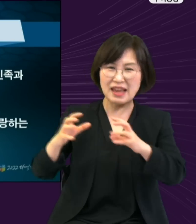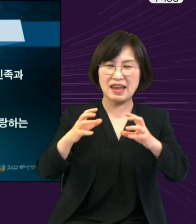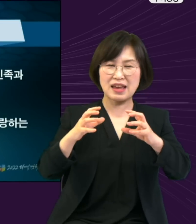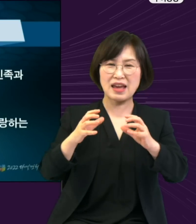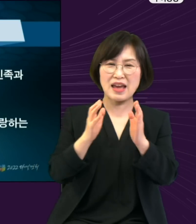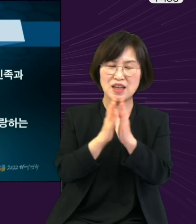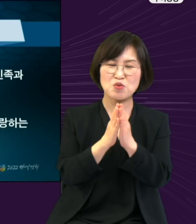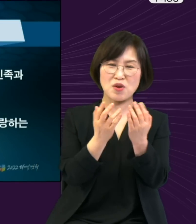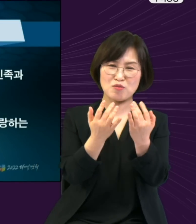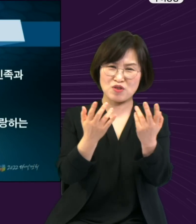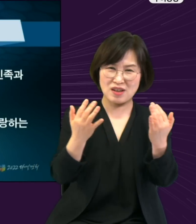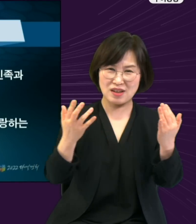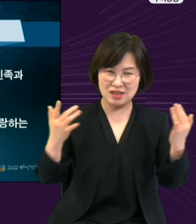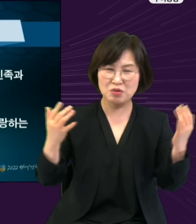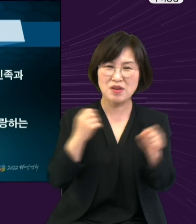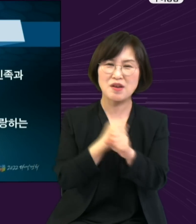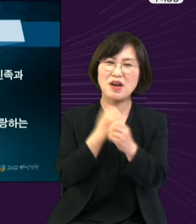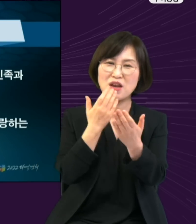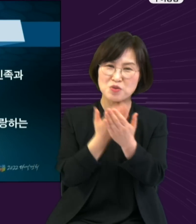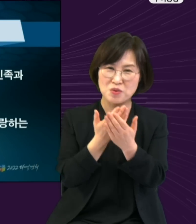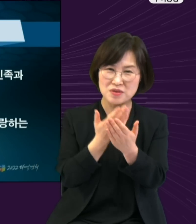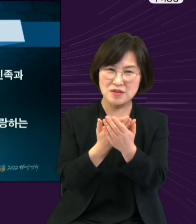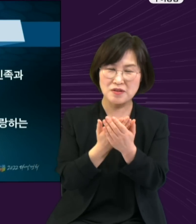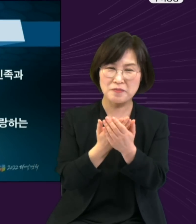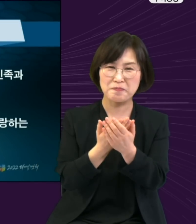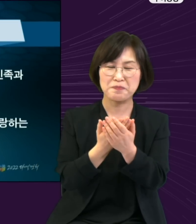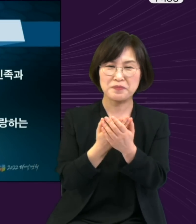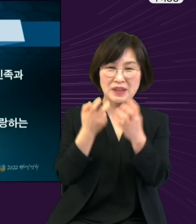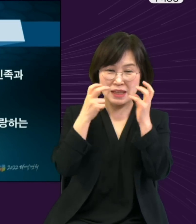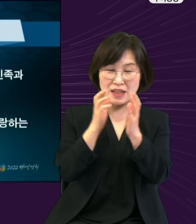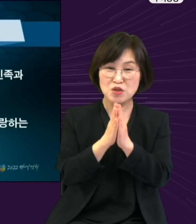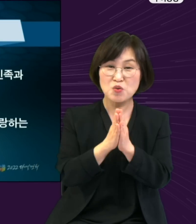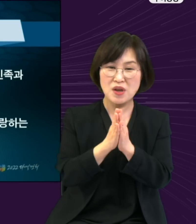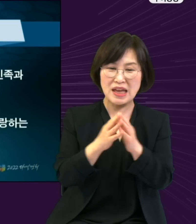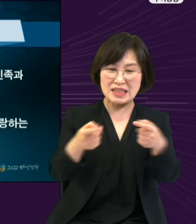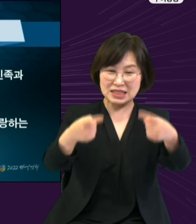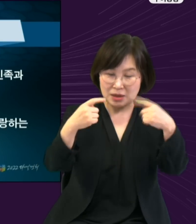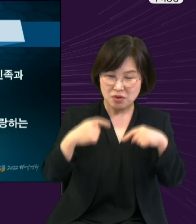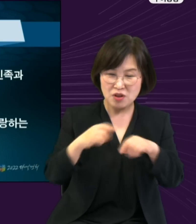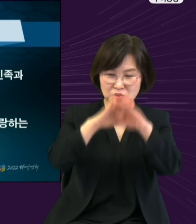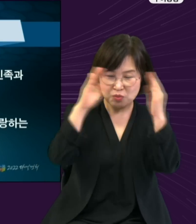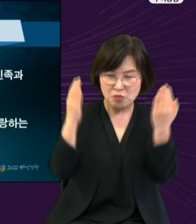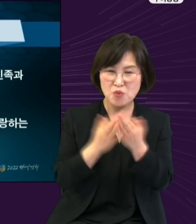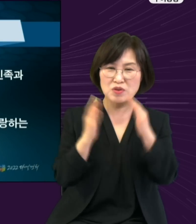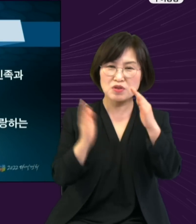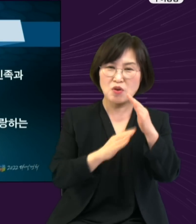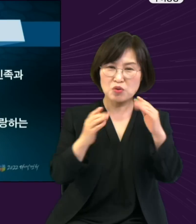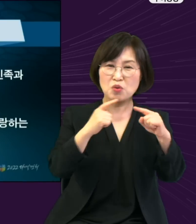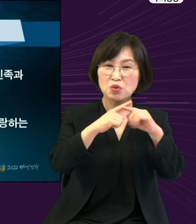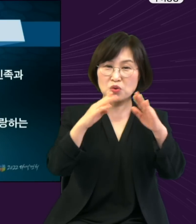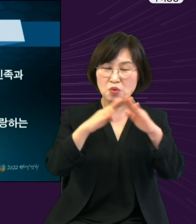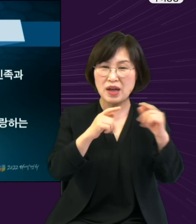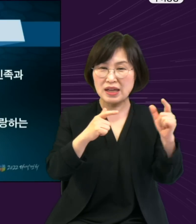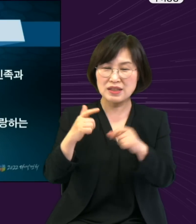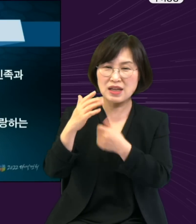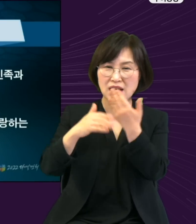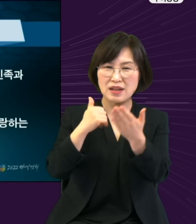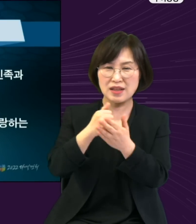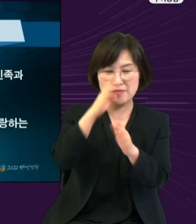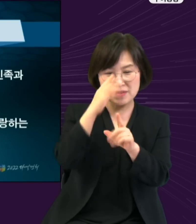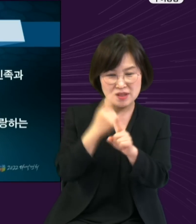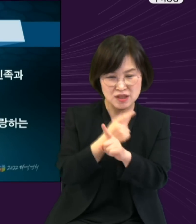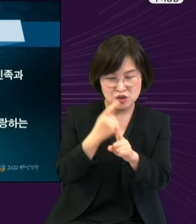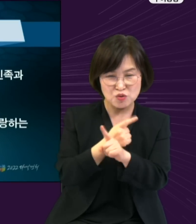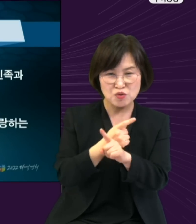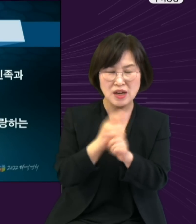기도의 불길이 타오르게 하소서. 다니엘 기도회에 참여하는 모든 교회와 성도들이 하나님의 치유와 기도의